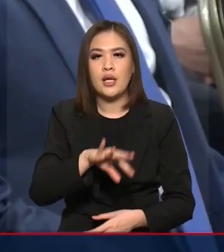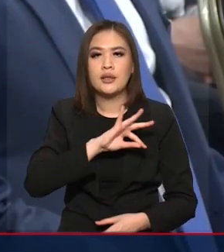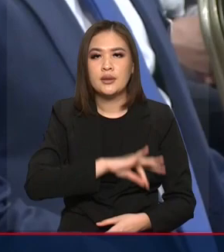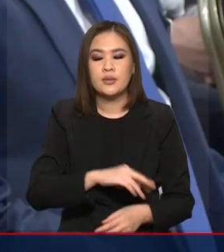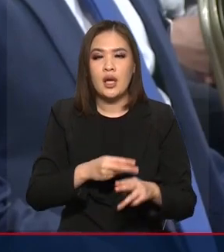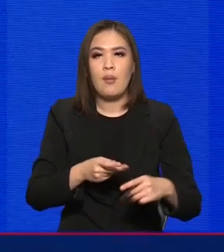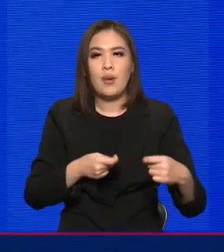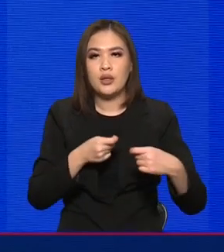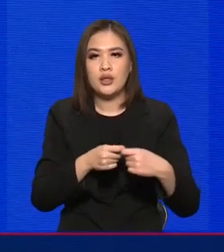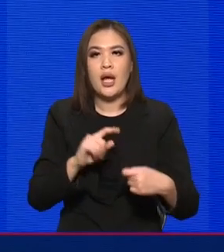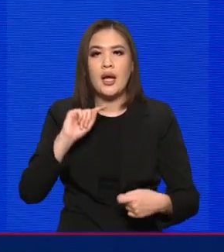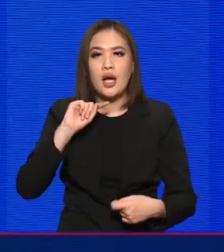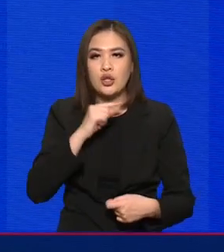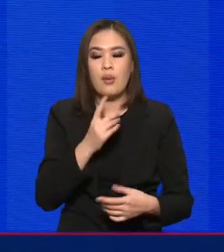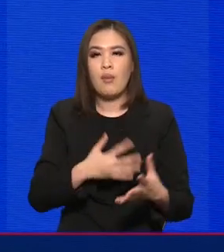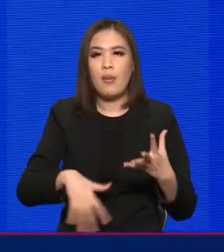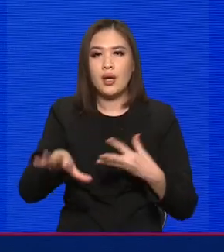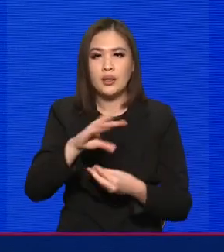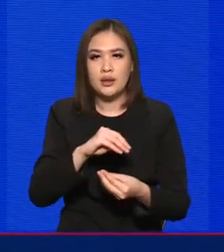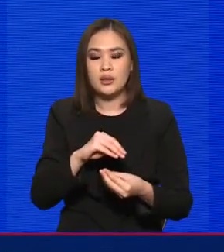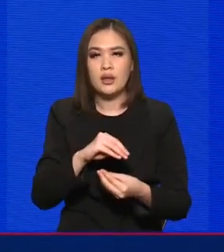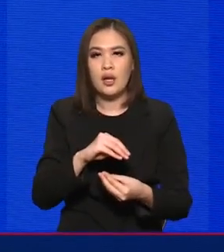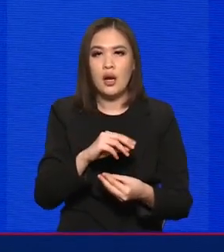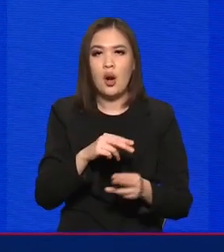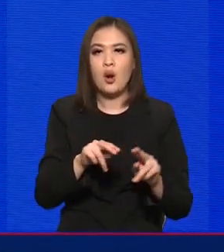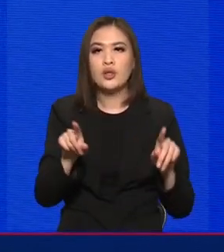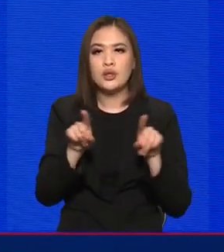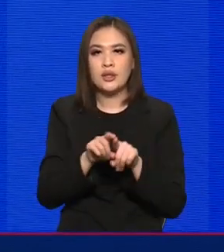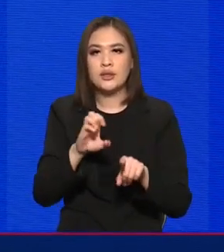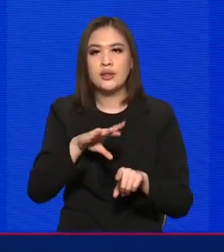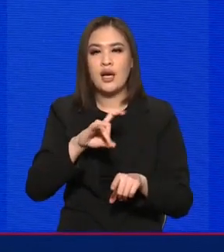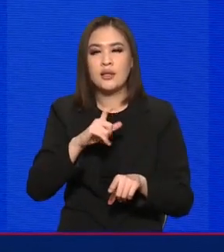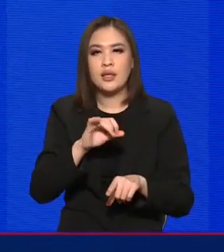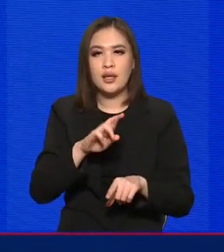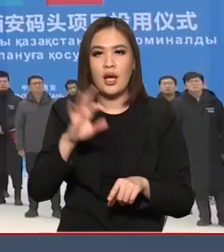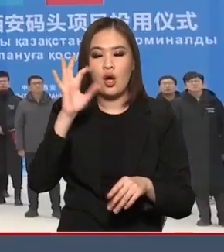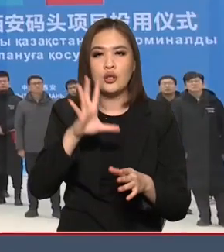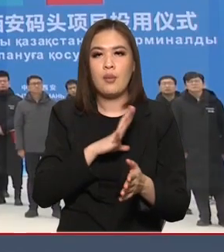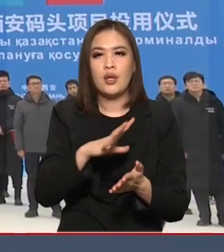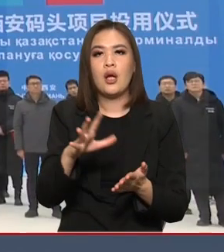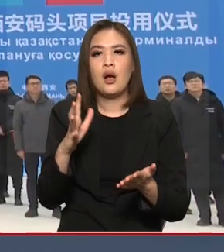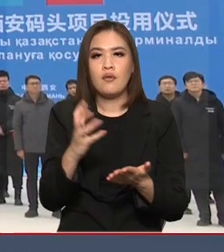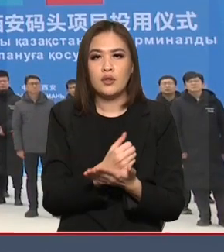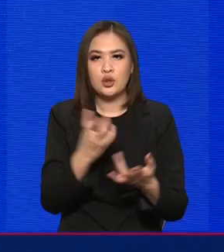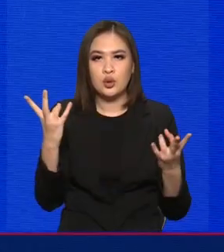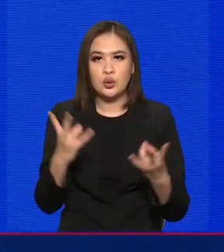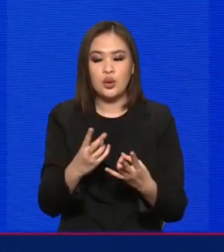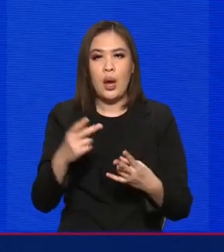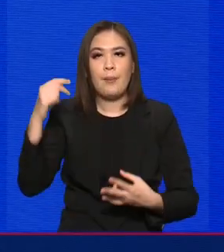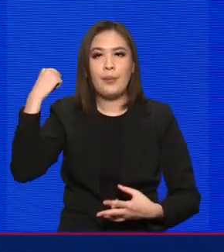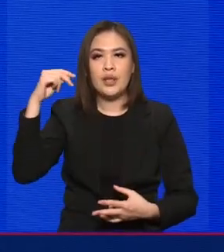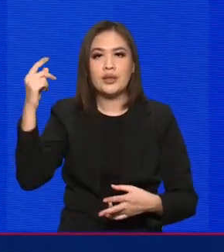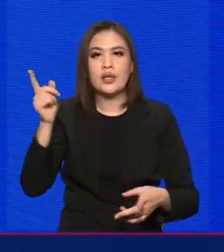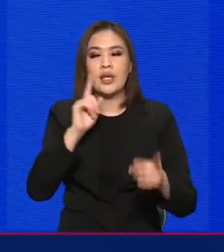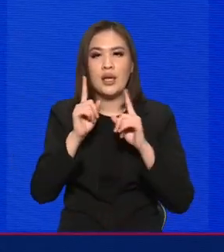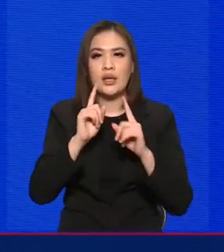орнату керек. Экономиканың барлық саласында осындай стратегияны жүзуге асырған жөн. Президент түйін сөз